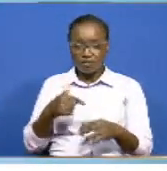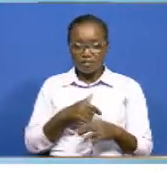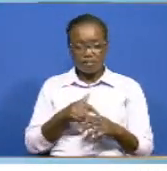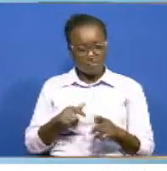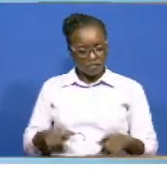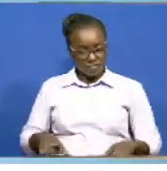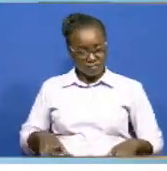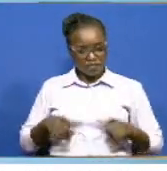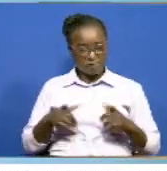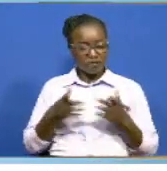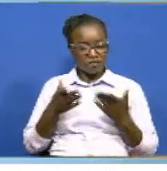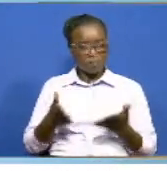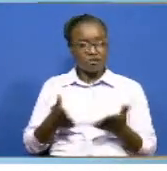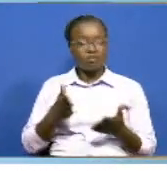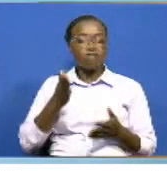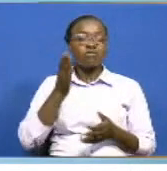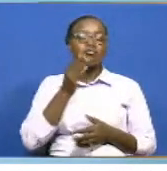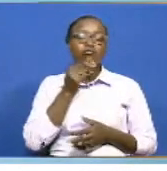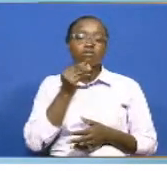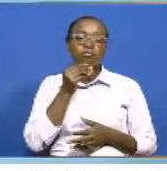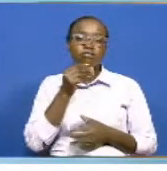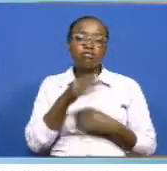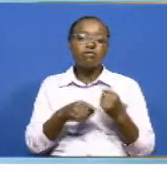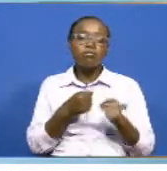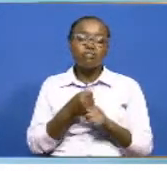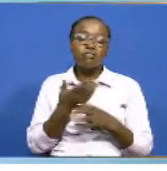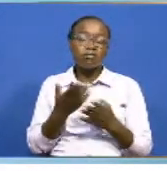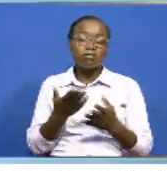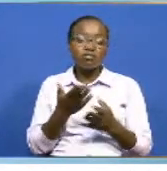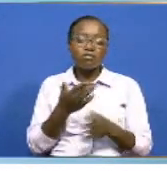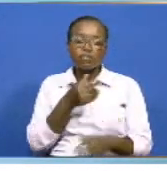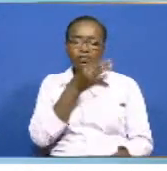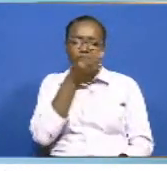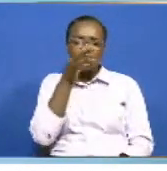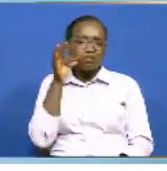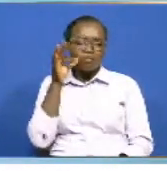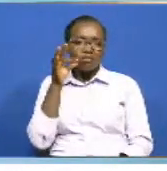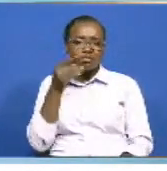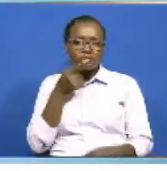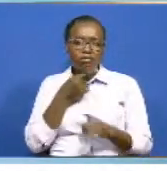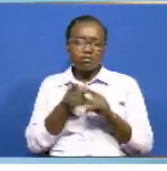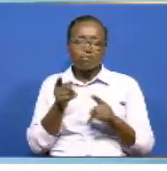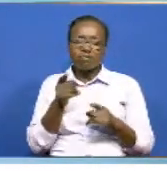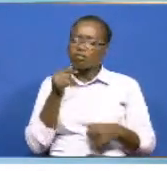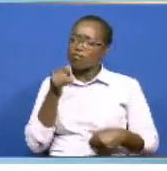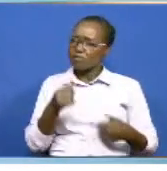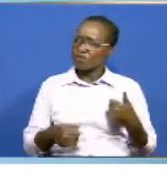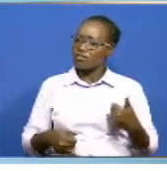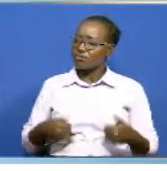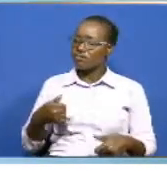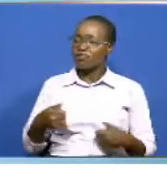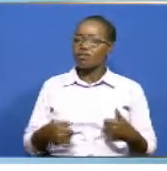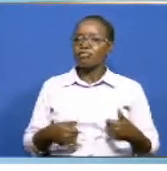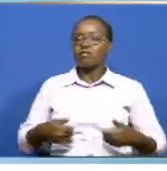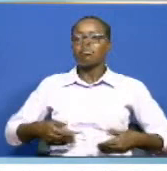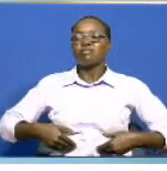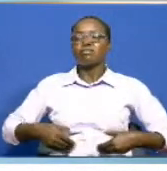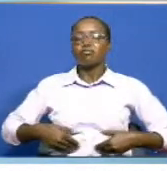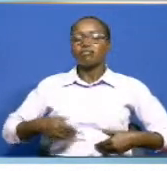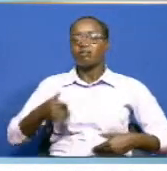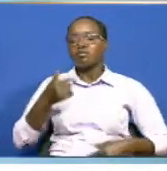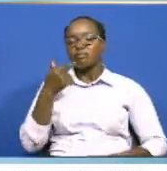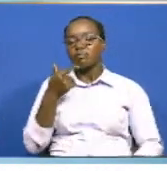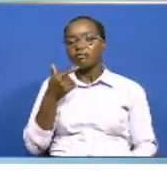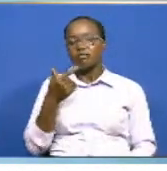hivi. Baba yake kwa miaka yote hajawahi sema vile wao wanafanya nini, wanaishi. Lakini yeye kwa ile raha ya kukua kijana aliweza